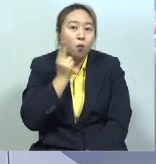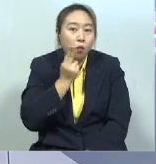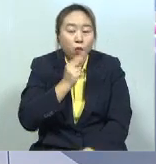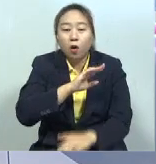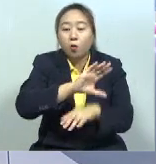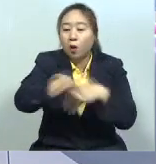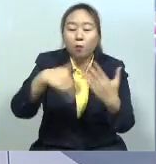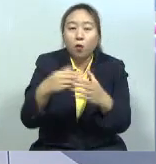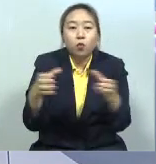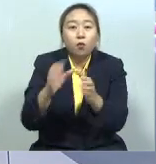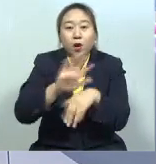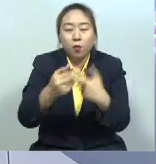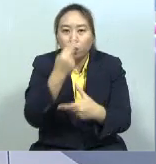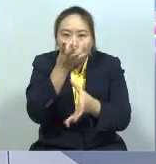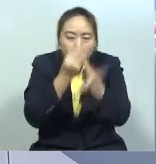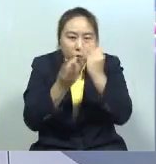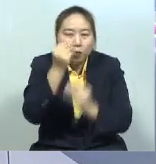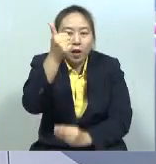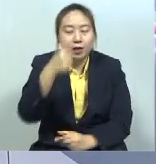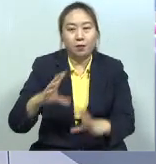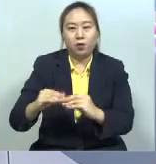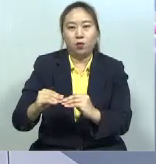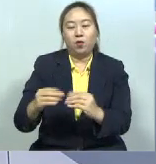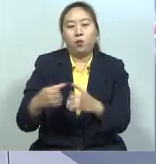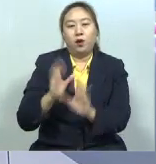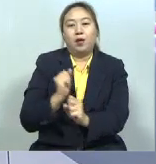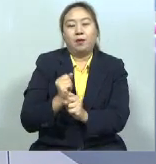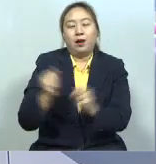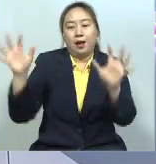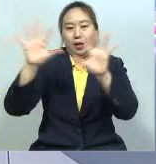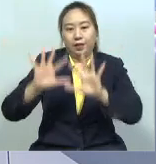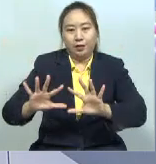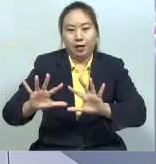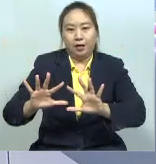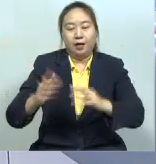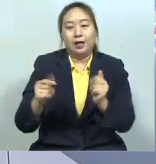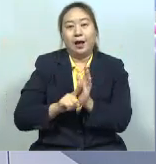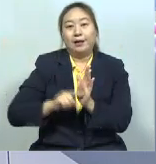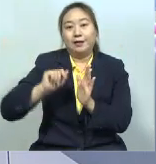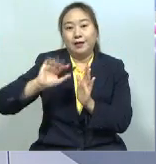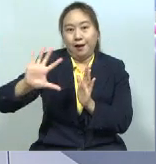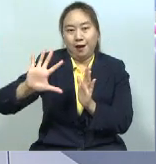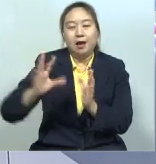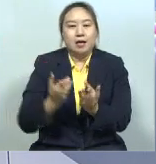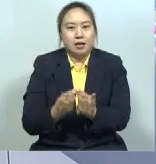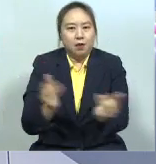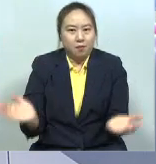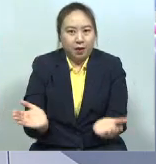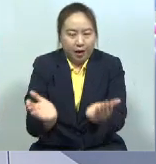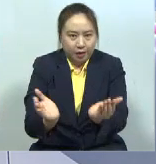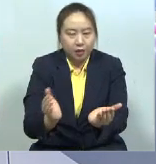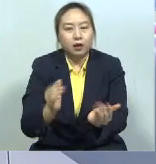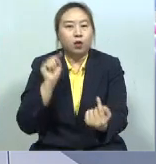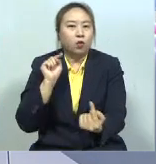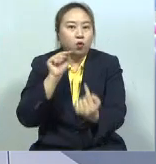ชาชนทุกกลุ่มที่ประชุมคณะทำงานอาเซียนด้านการออกอากาศผ่านระบบดิจิทัลครั้งที่5จึงจะเร่งผลักดันการส่งเส